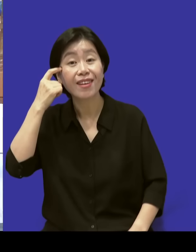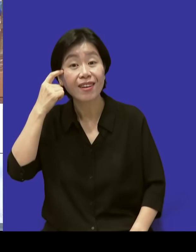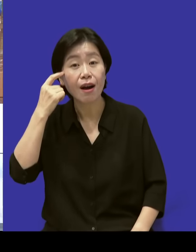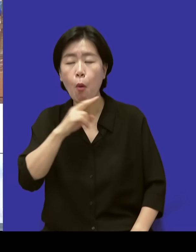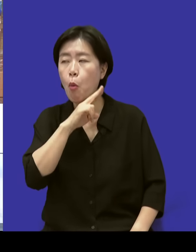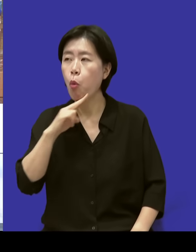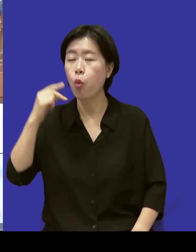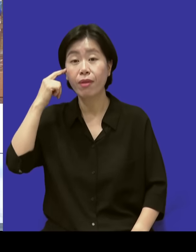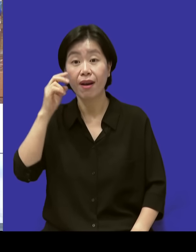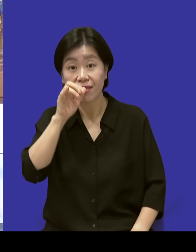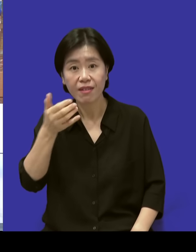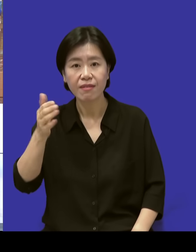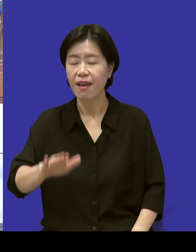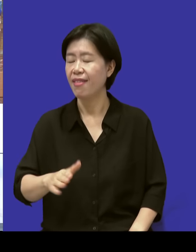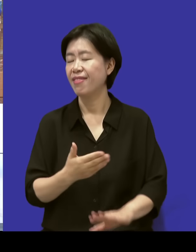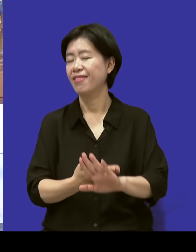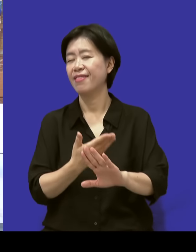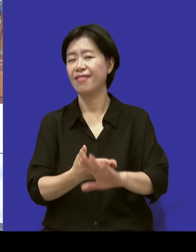이랬거든요. 근데